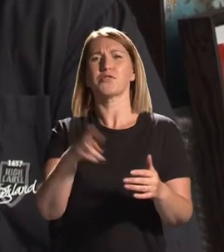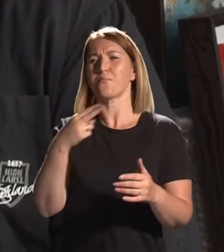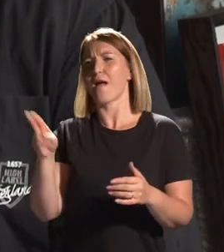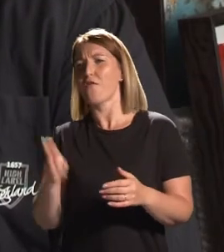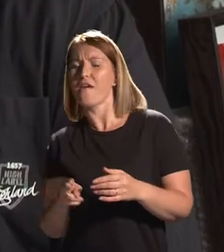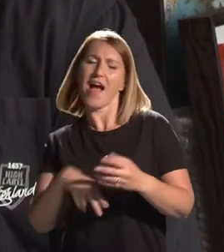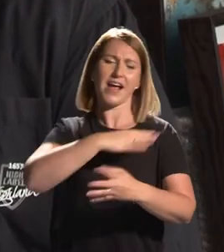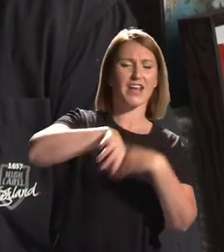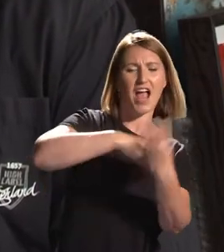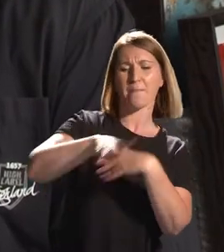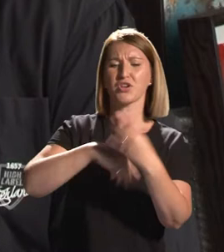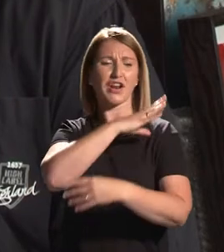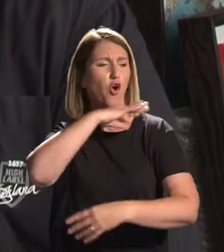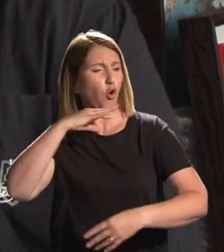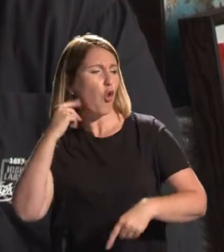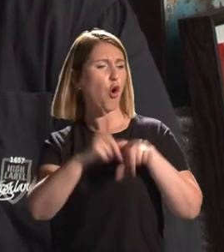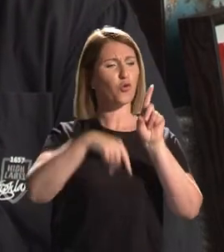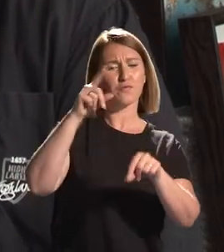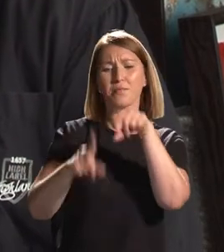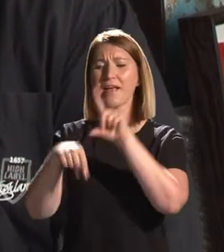Mieszania kolorów, farb.